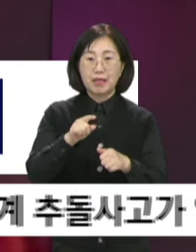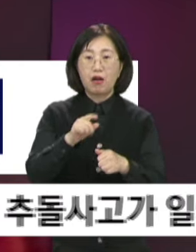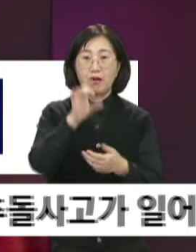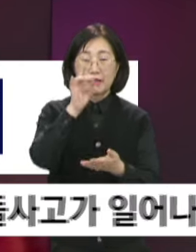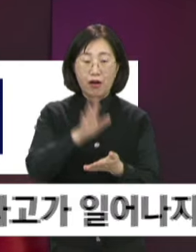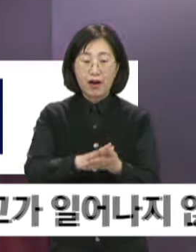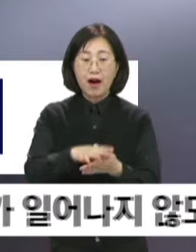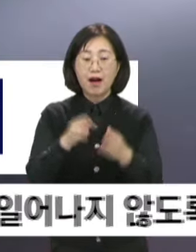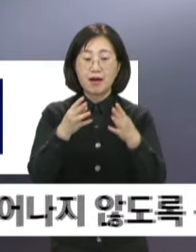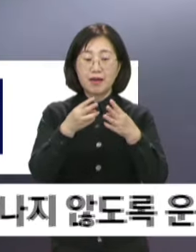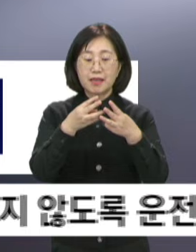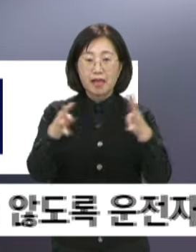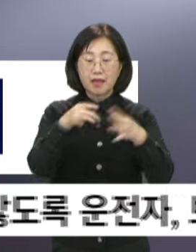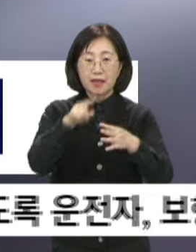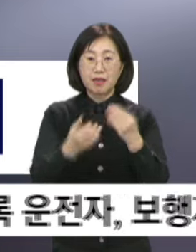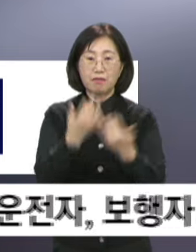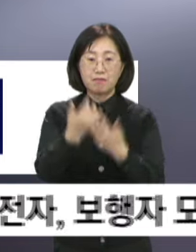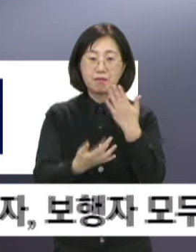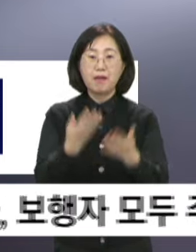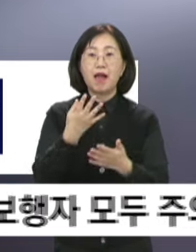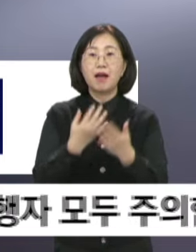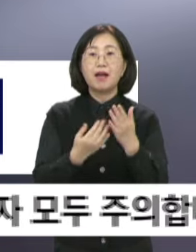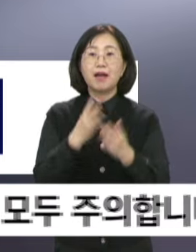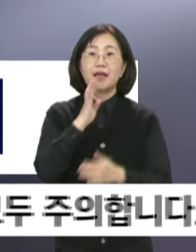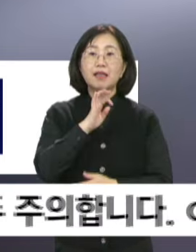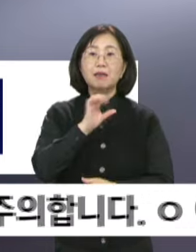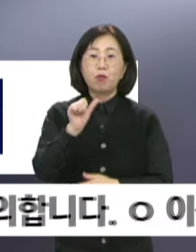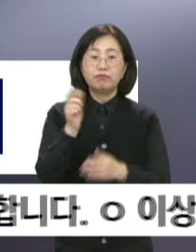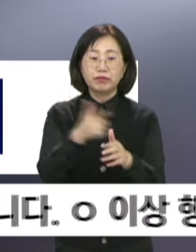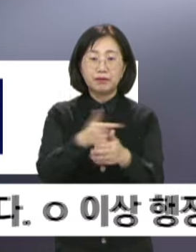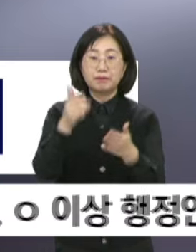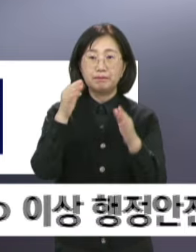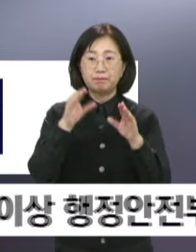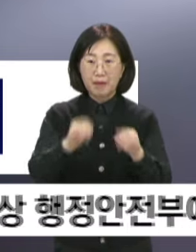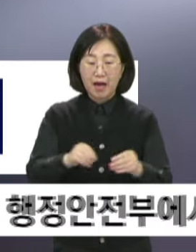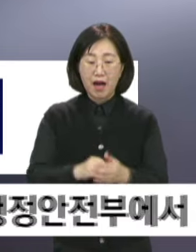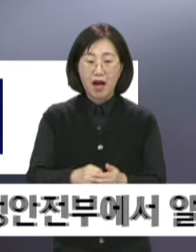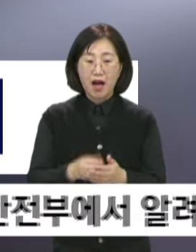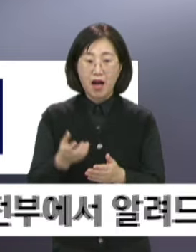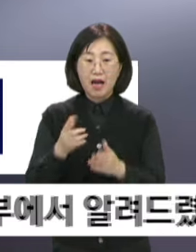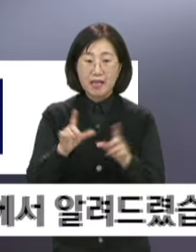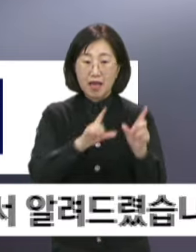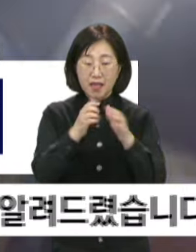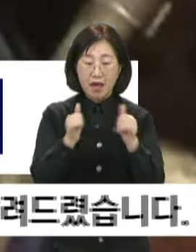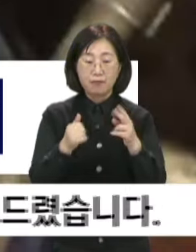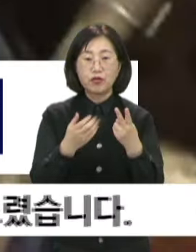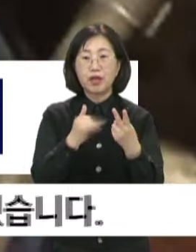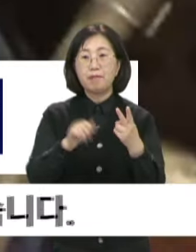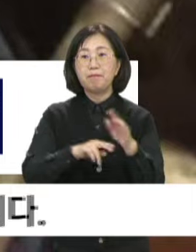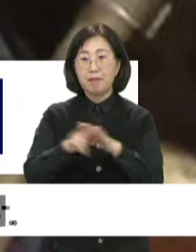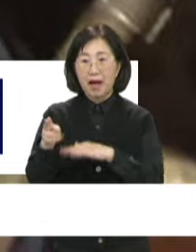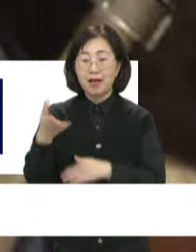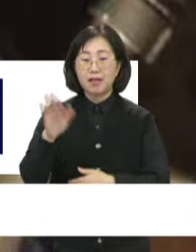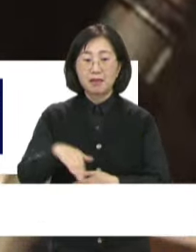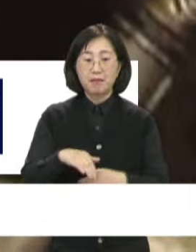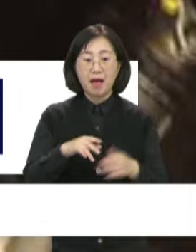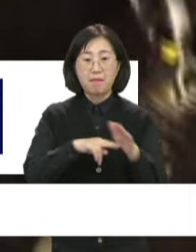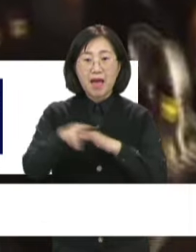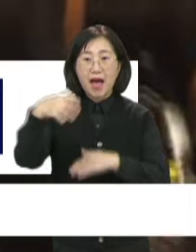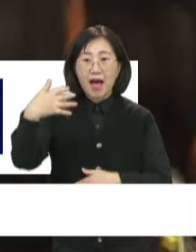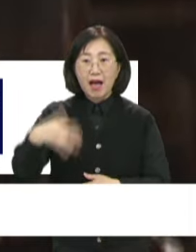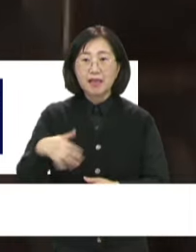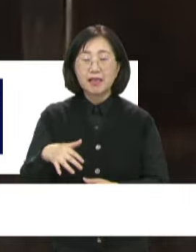4층에서 부리나 45분 만에 꺼졌습니다이 불로 입주민 두 명이 대피했지만 미처 불기를 피하지 못한